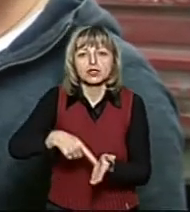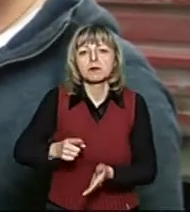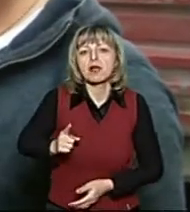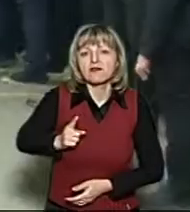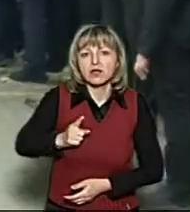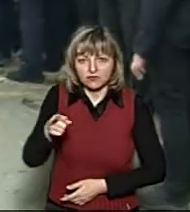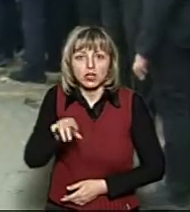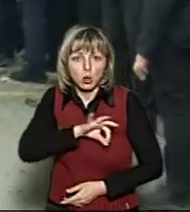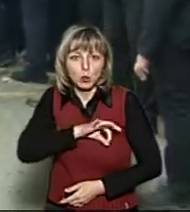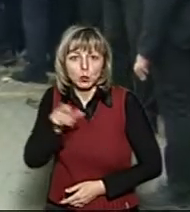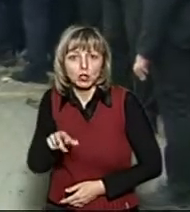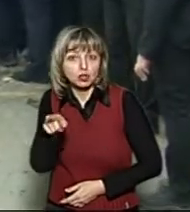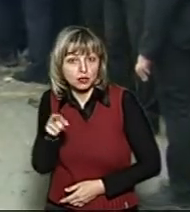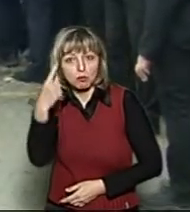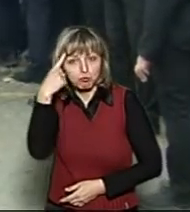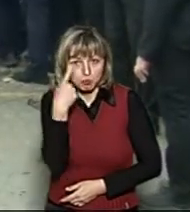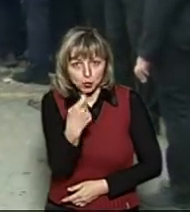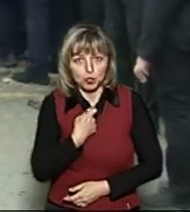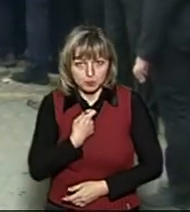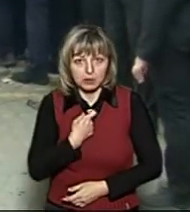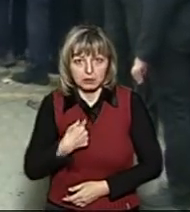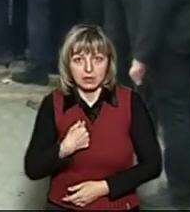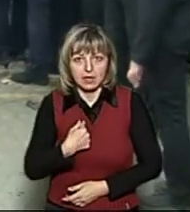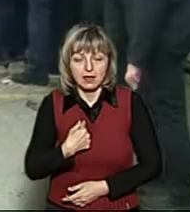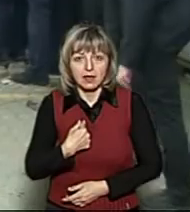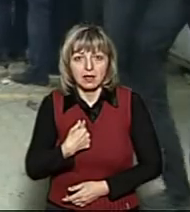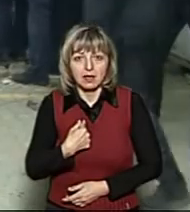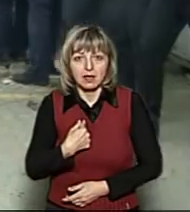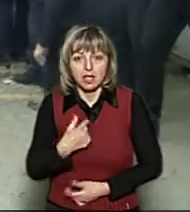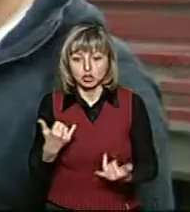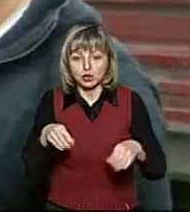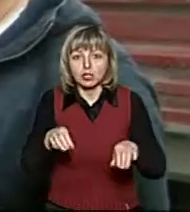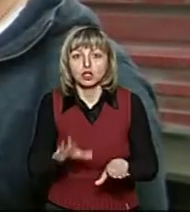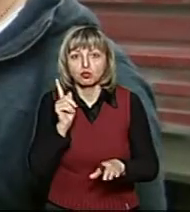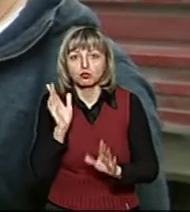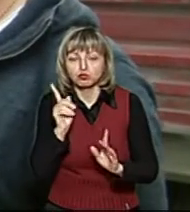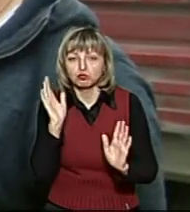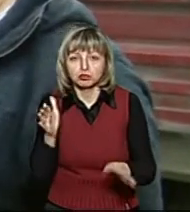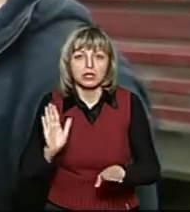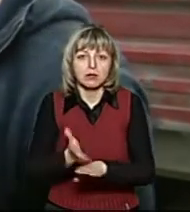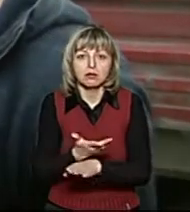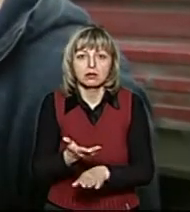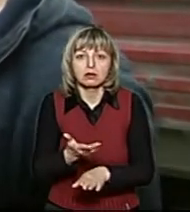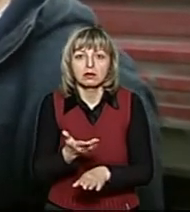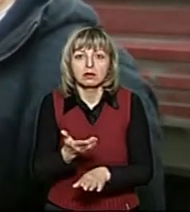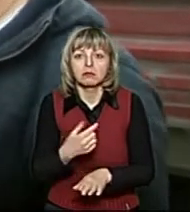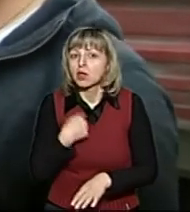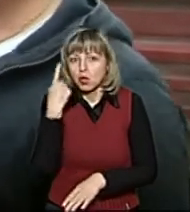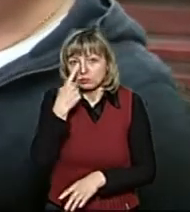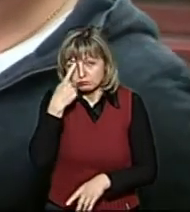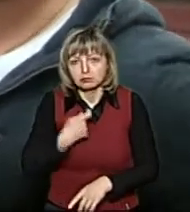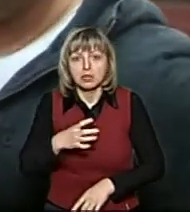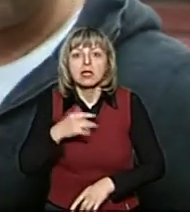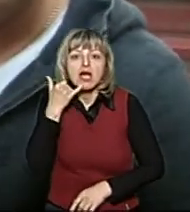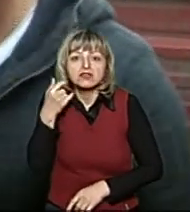варти, юрист, так? Що він попереджував мене, не сьогодні рішення, що він не попереджував, що буде демонтаж робити. Як ви мене особисто не попереджували, я до